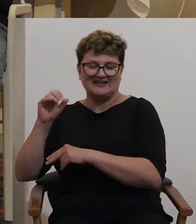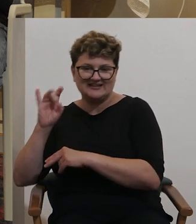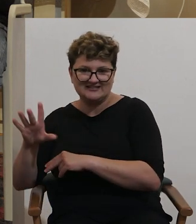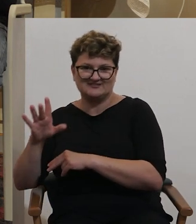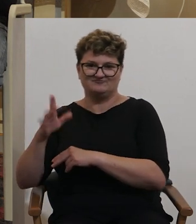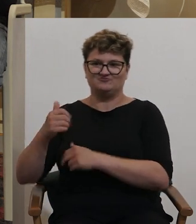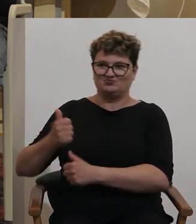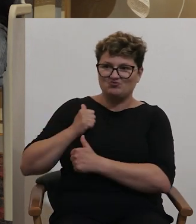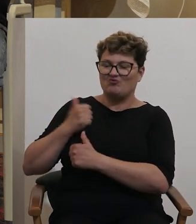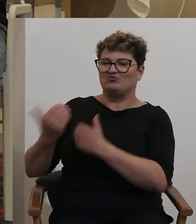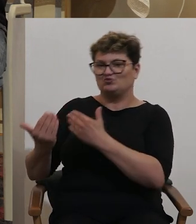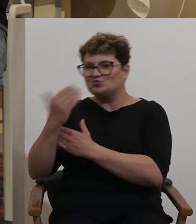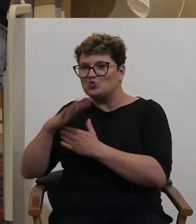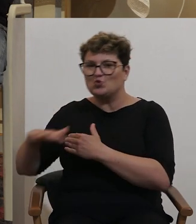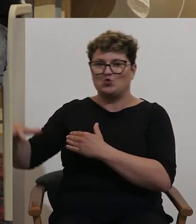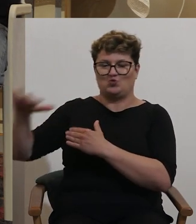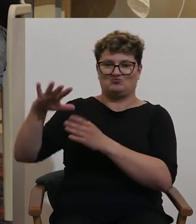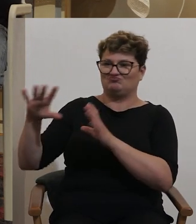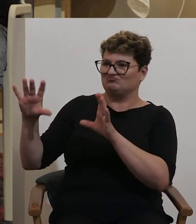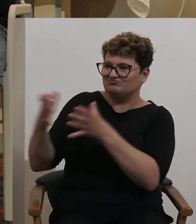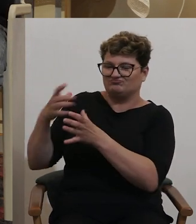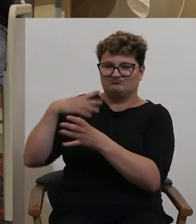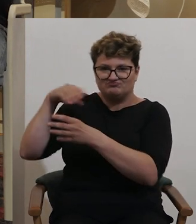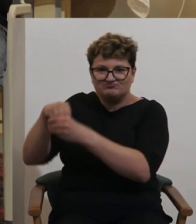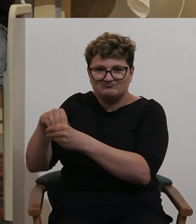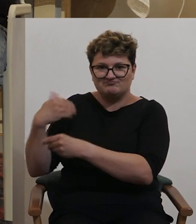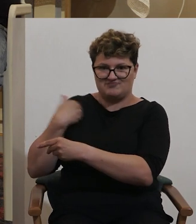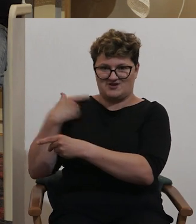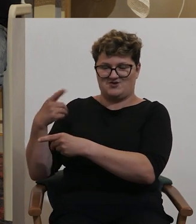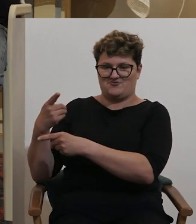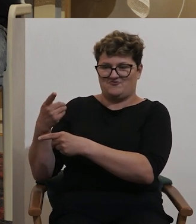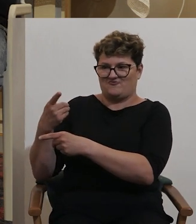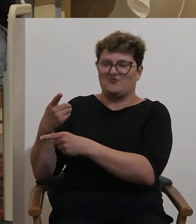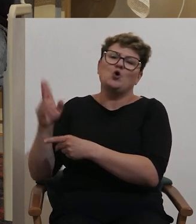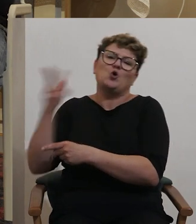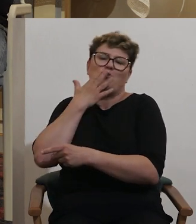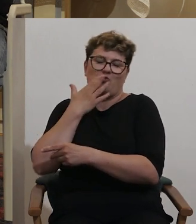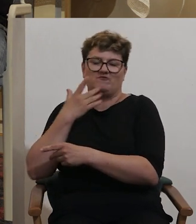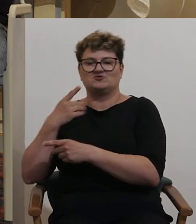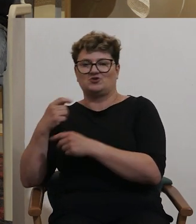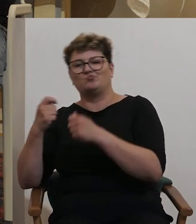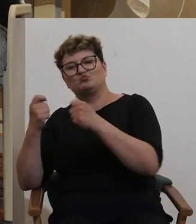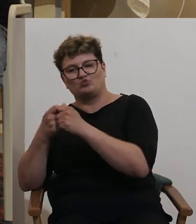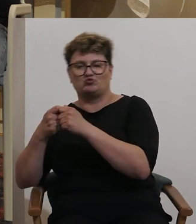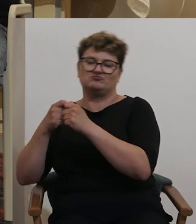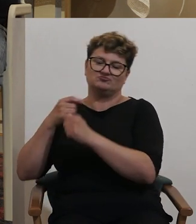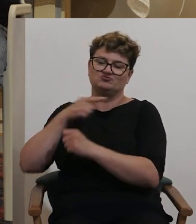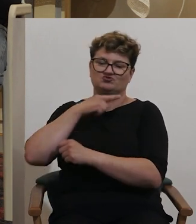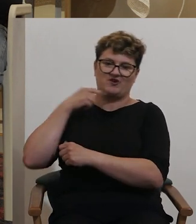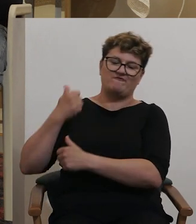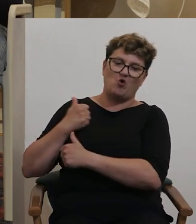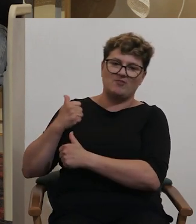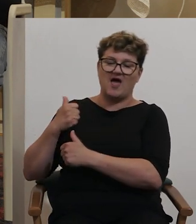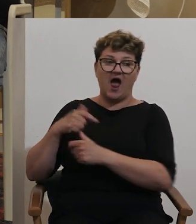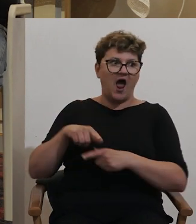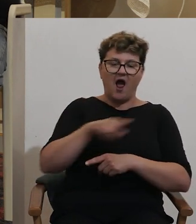żołnierz formacji wschodniej, z formacji, która była, można powiedzieć, niektórzy ją oskarżają o kolaborację z Armią Czerwoną. Nikt mu